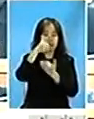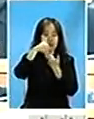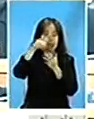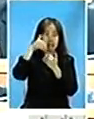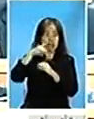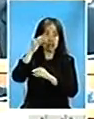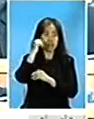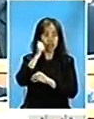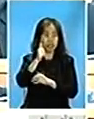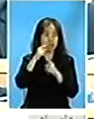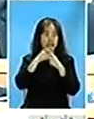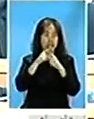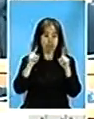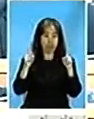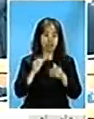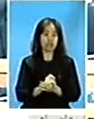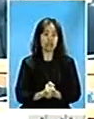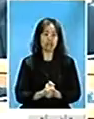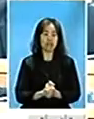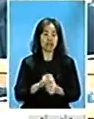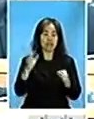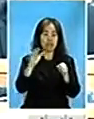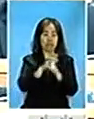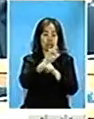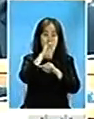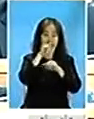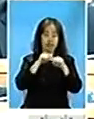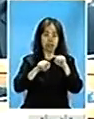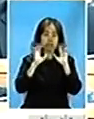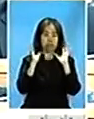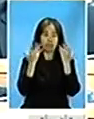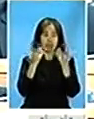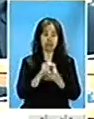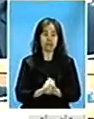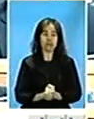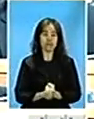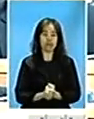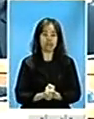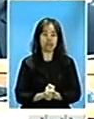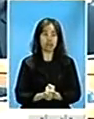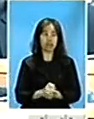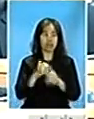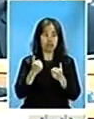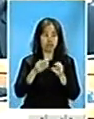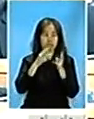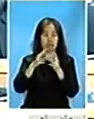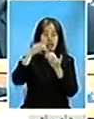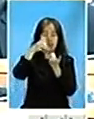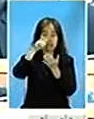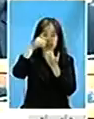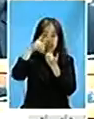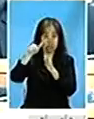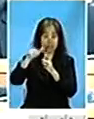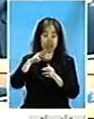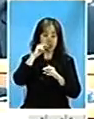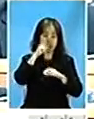พิ่มขึ้นแล้วแต่ว่าอาจจะไม่ครบ 100% ครับท่านประธานหมายความว่าการส่งออกเนี่ยหลังจากน้ำท่วมเนี่